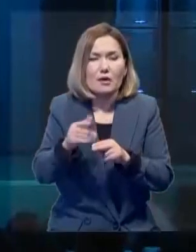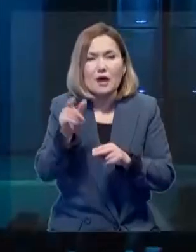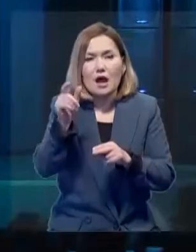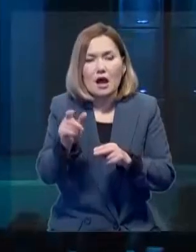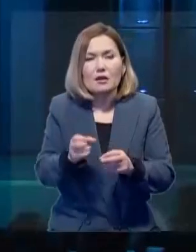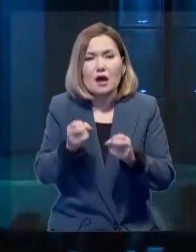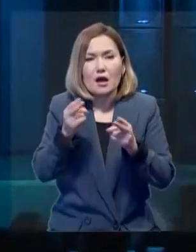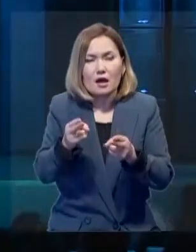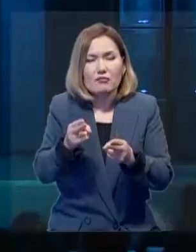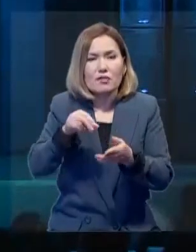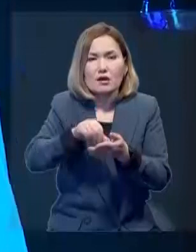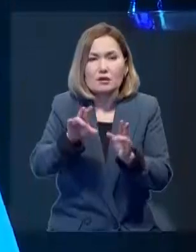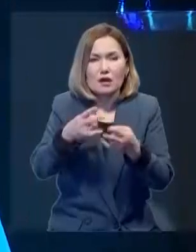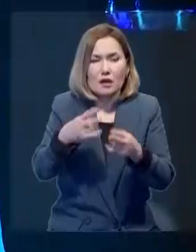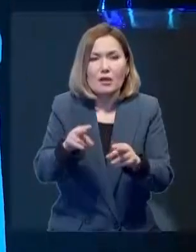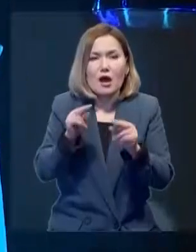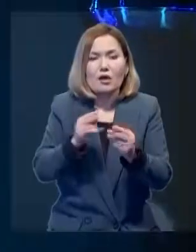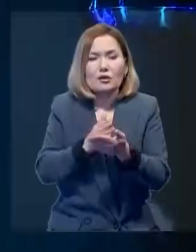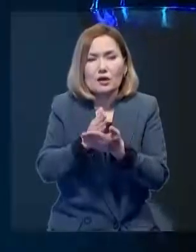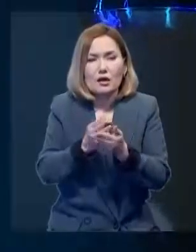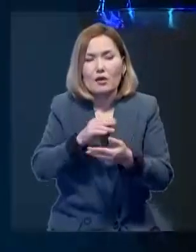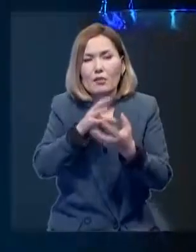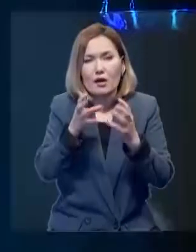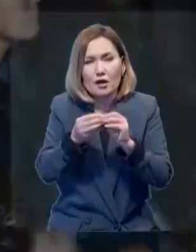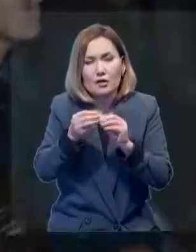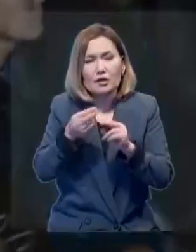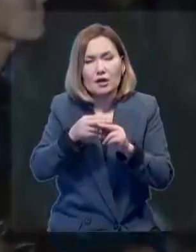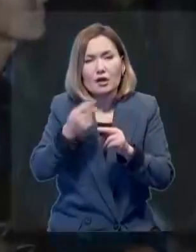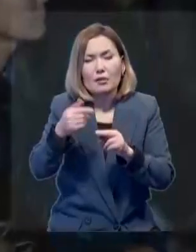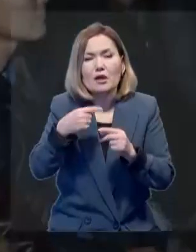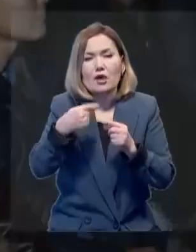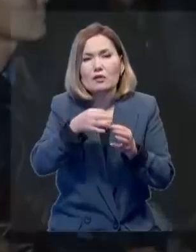қылмыс жасамауға, адал болуға шақыратын мазмұны терең қойылым енді облыстың